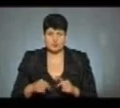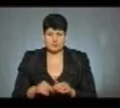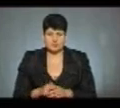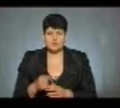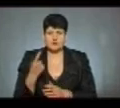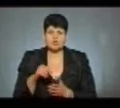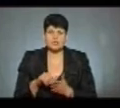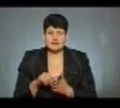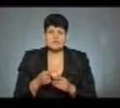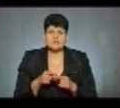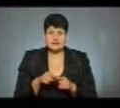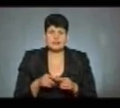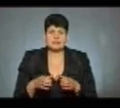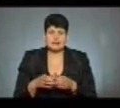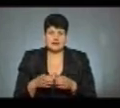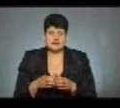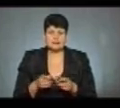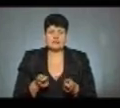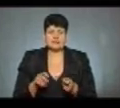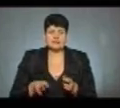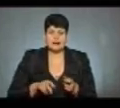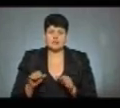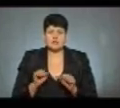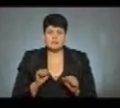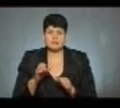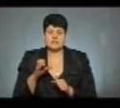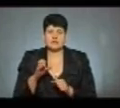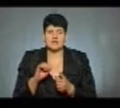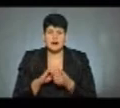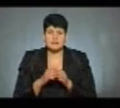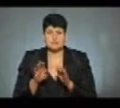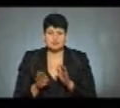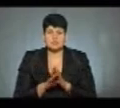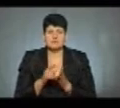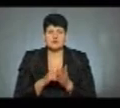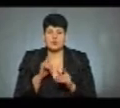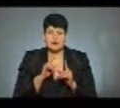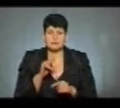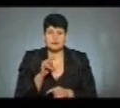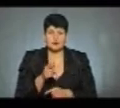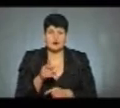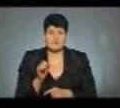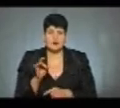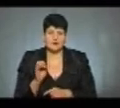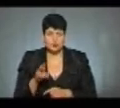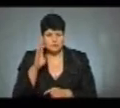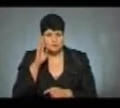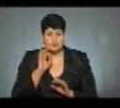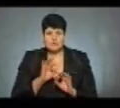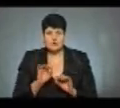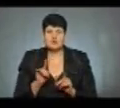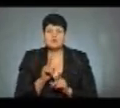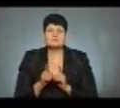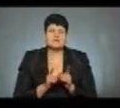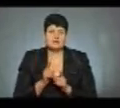Один з членів цієї делегації – директор департаменту молодіжної політики Кам'янець-Подільської міськради Петро Гаврилюк. Чоловік розповідає, що